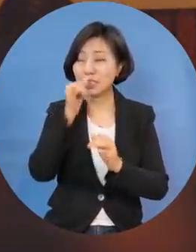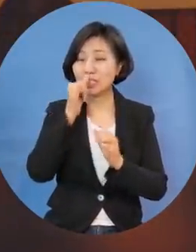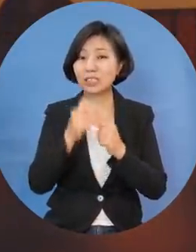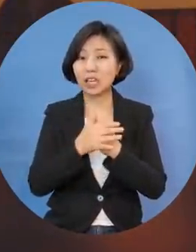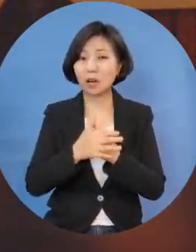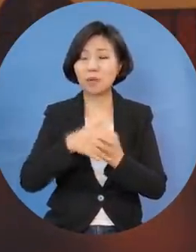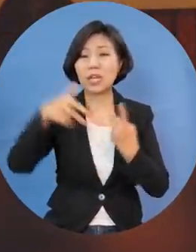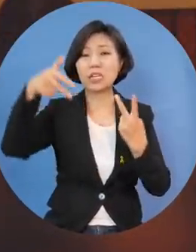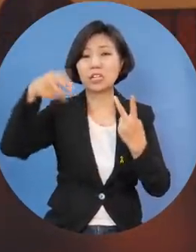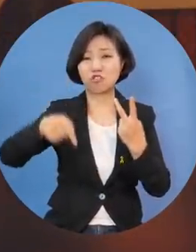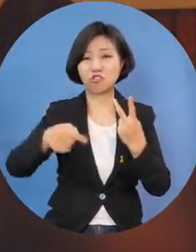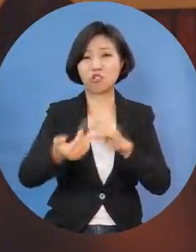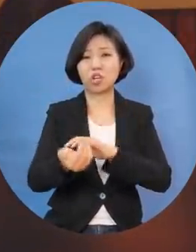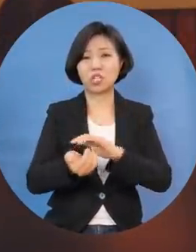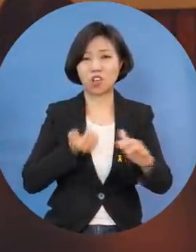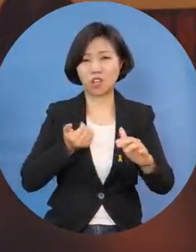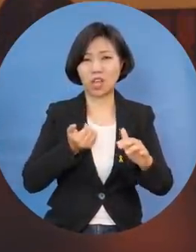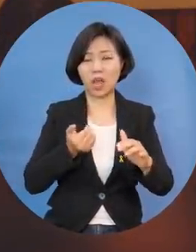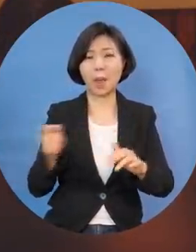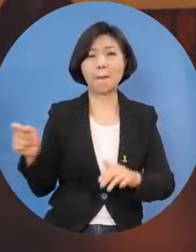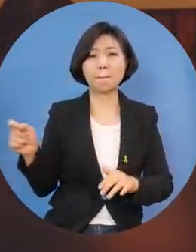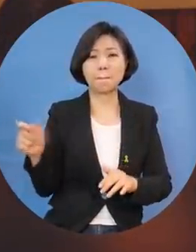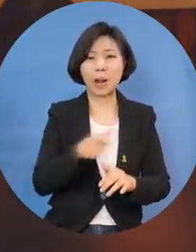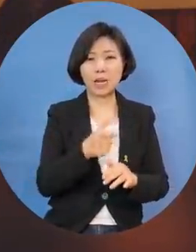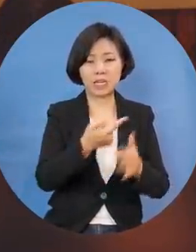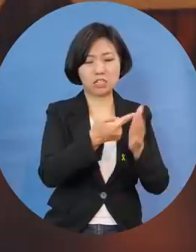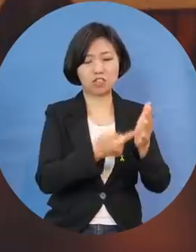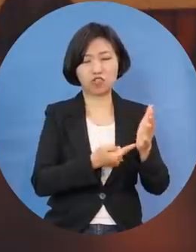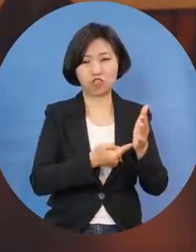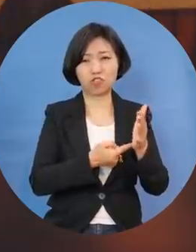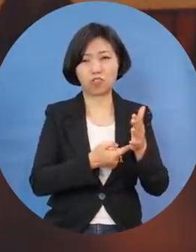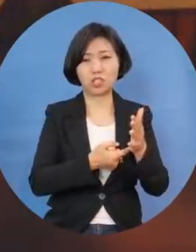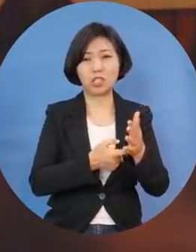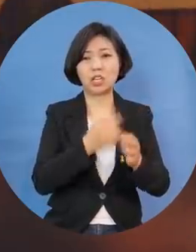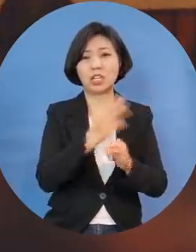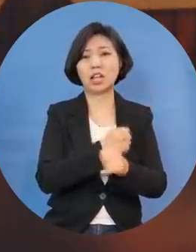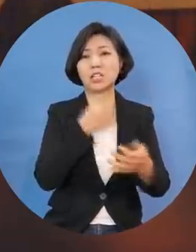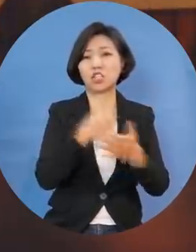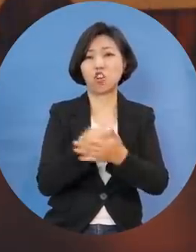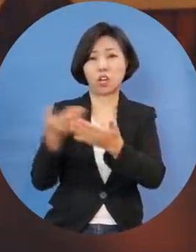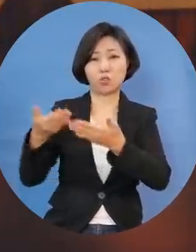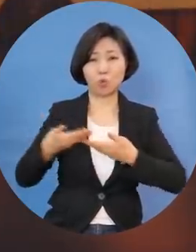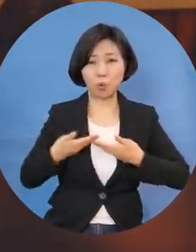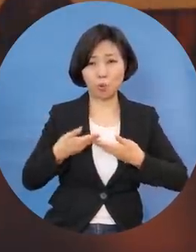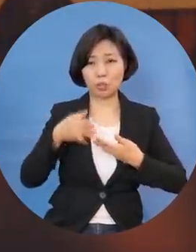태기를 예정일보다 2주 정도 빠르게 날짜를 잡아주셨습니다.